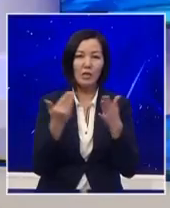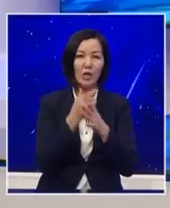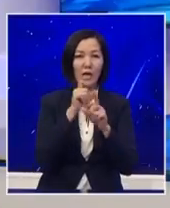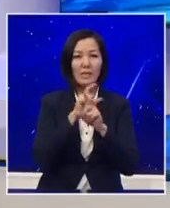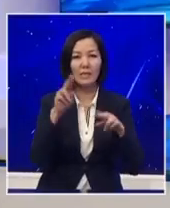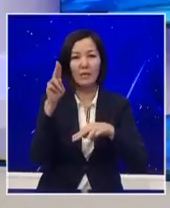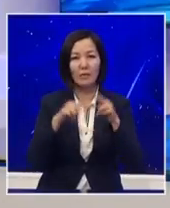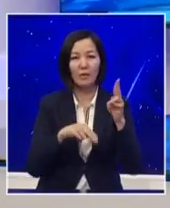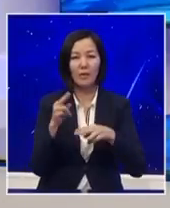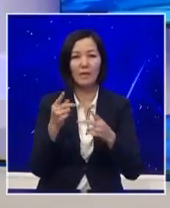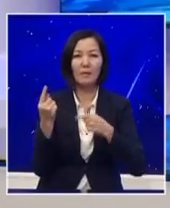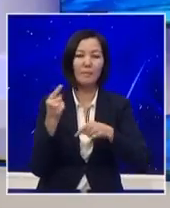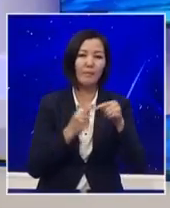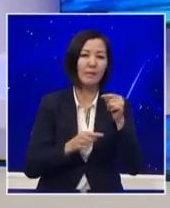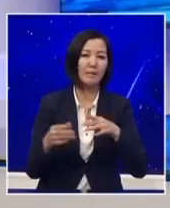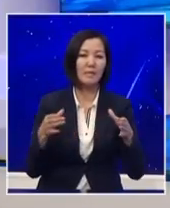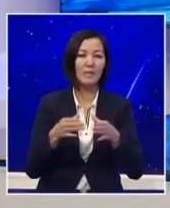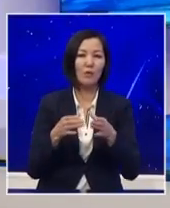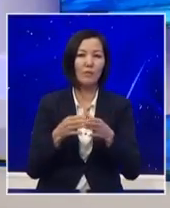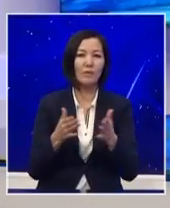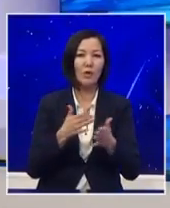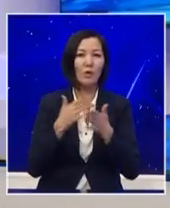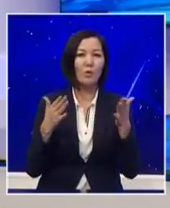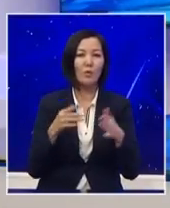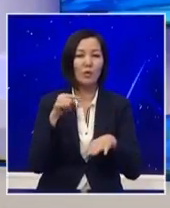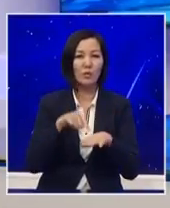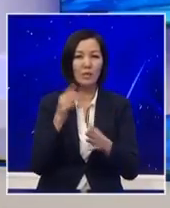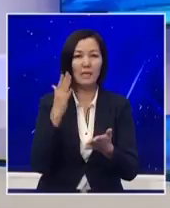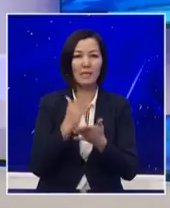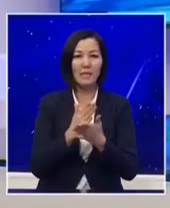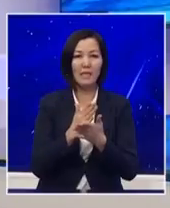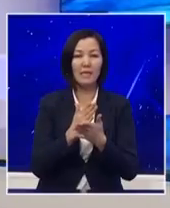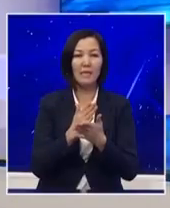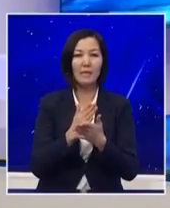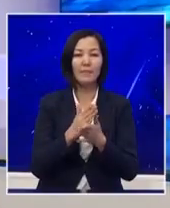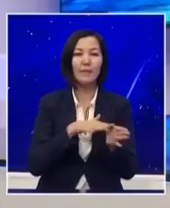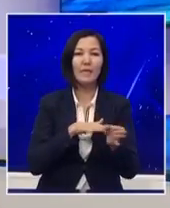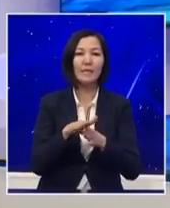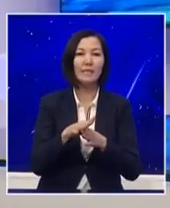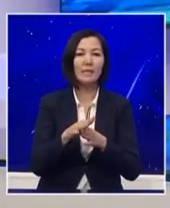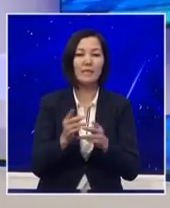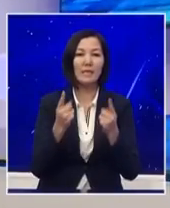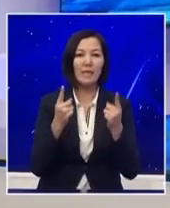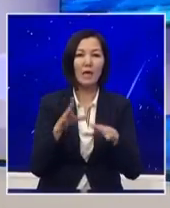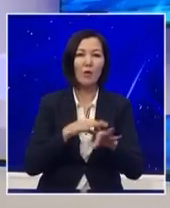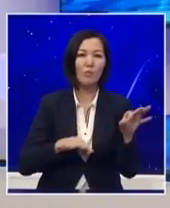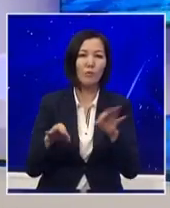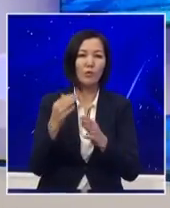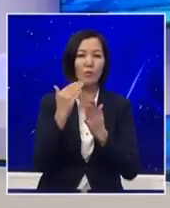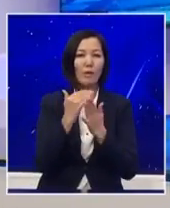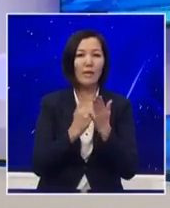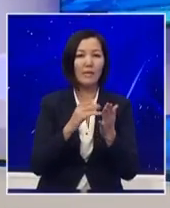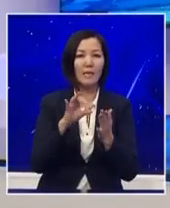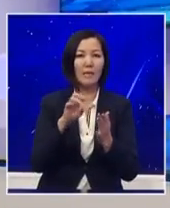көтеруіне өңірдегі бизнес қауымдастығына айтарлықтай оң әсерін тигізеді. Өңірде іске асатын ең ауқымды жобалар қатарында